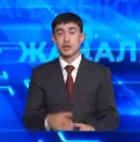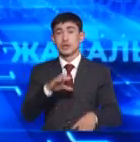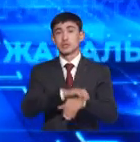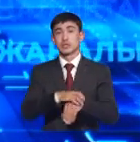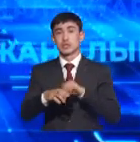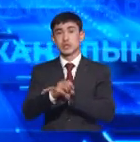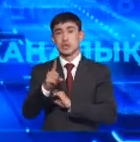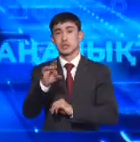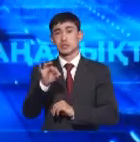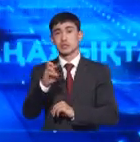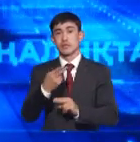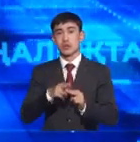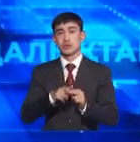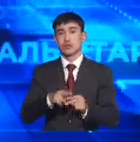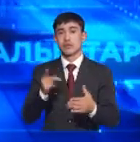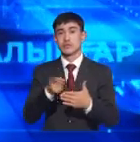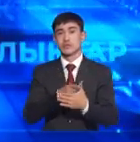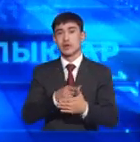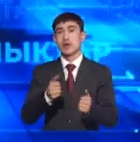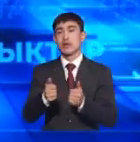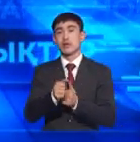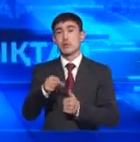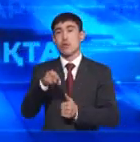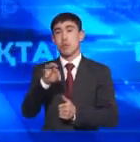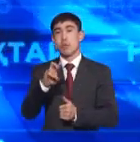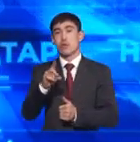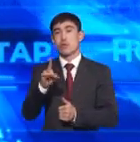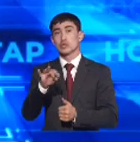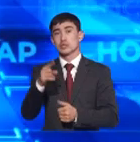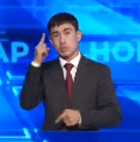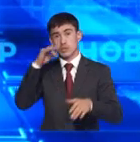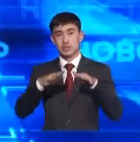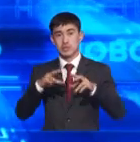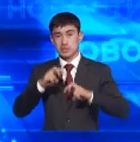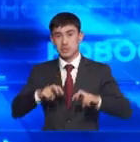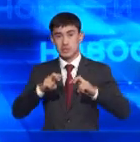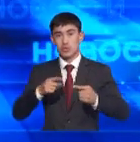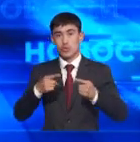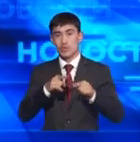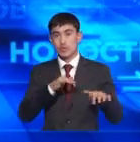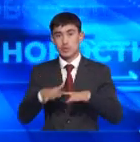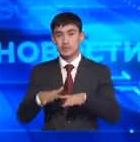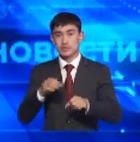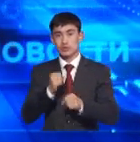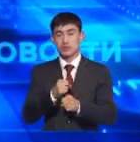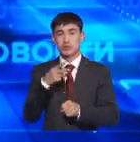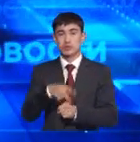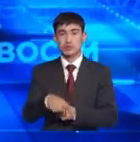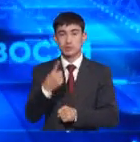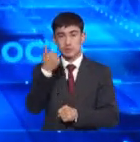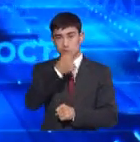задержан Хасан касымбаев которого назвали лидером упг хуторские подозреваемые расследуются по уголовным делам совершённым